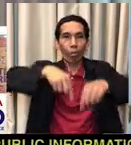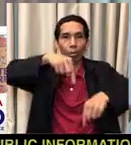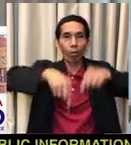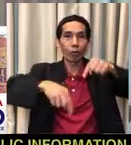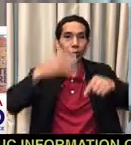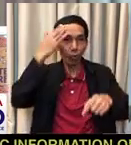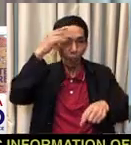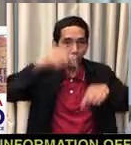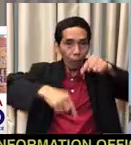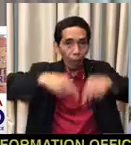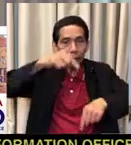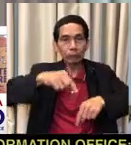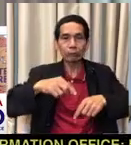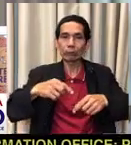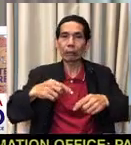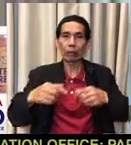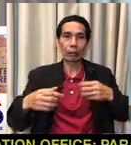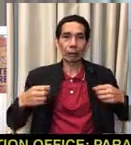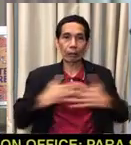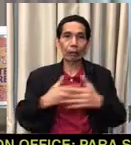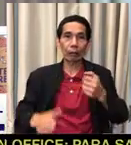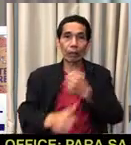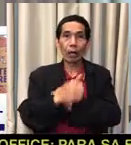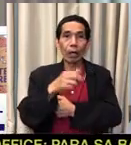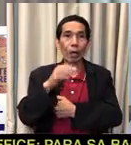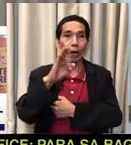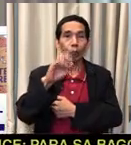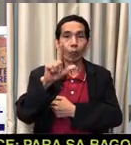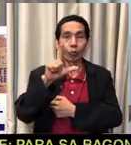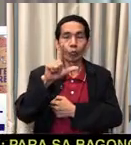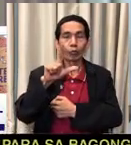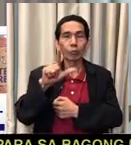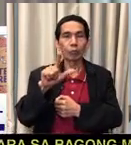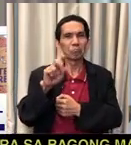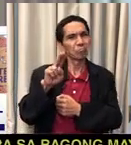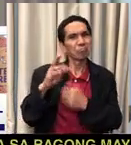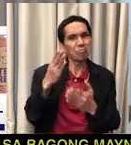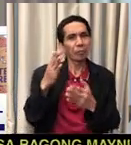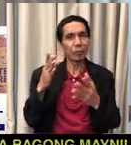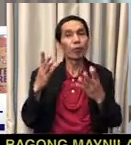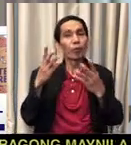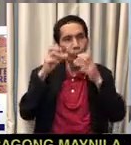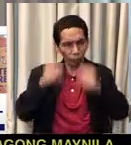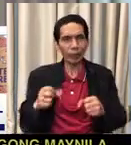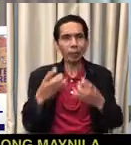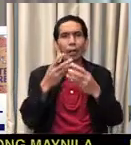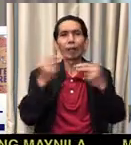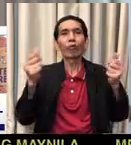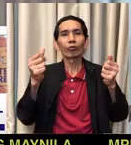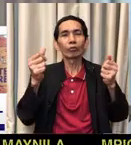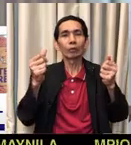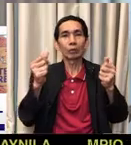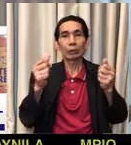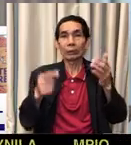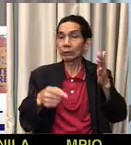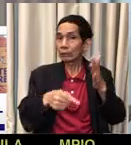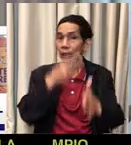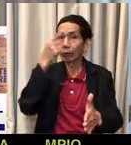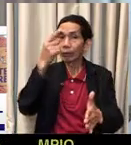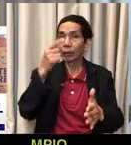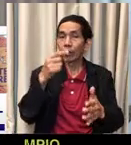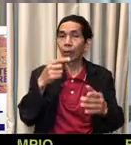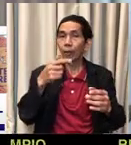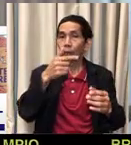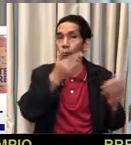Kasi ang polio, deadly. Ang flu, medyo nagagamuto yan. Minsan,